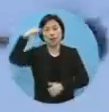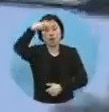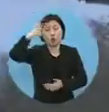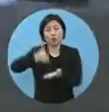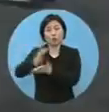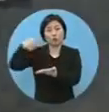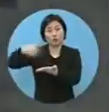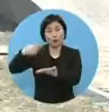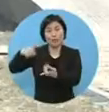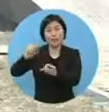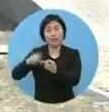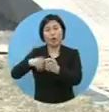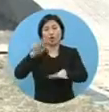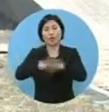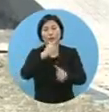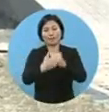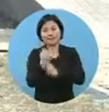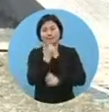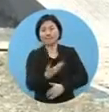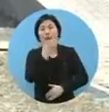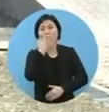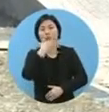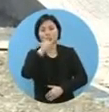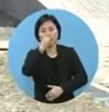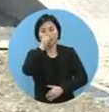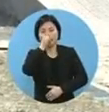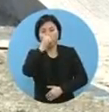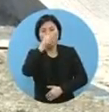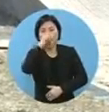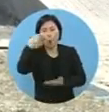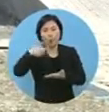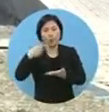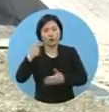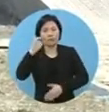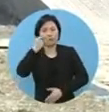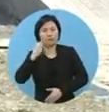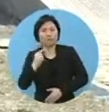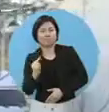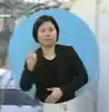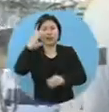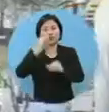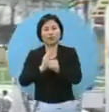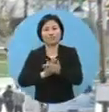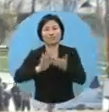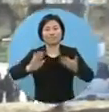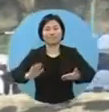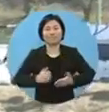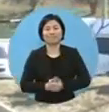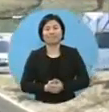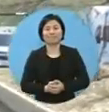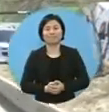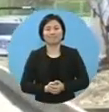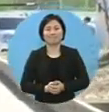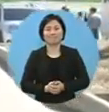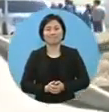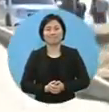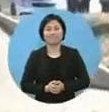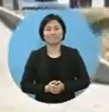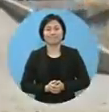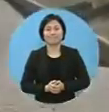교육이 농업의 경쟁력을 높이는 실용 교육으로 좋은 반응을 얻고 있습니다. 생명의 땅 전남 도정 뉴스